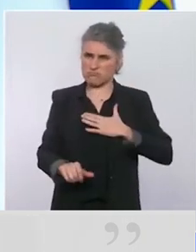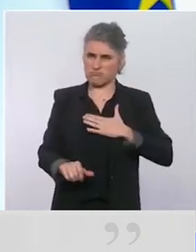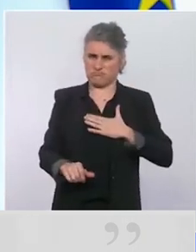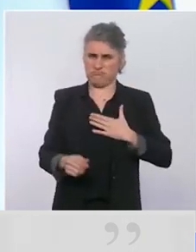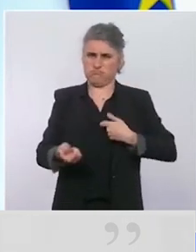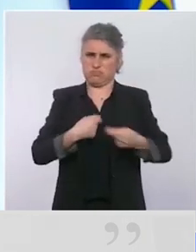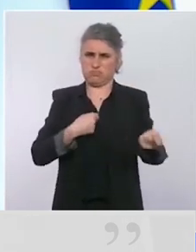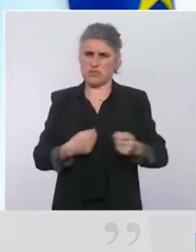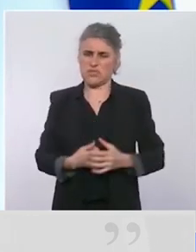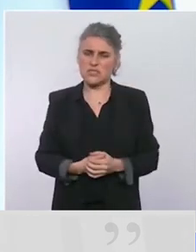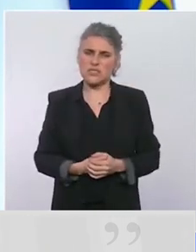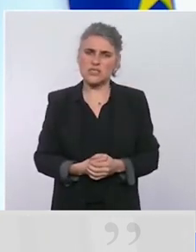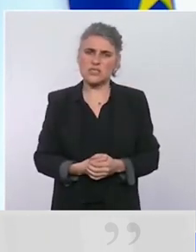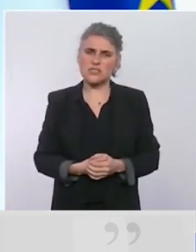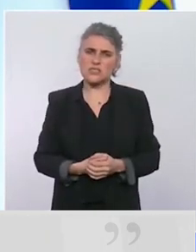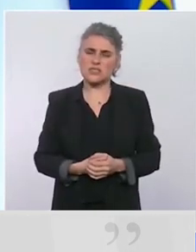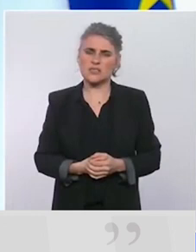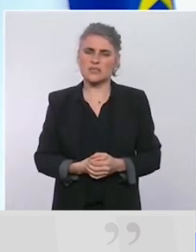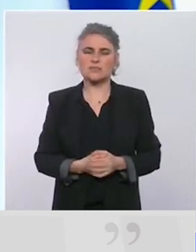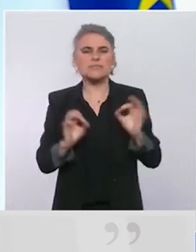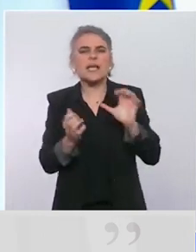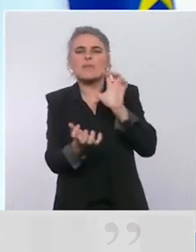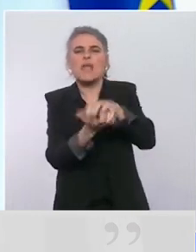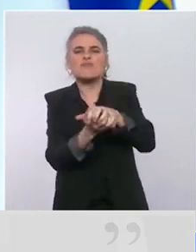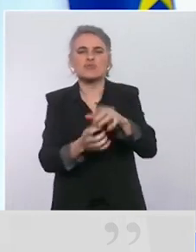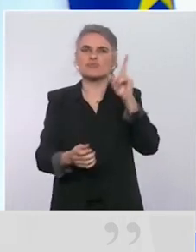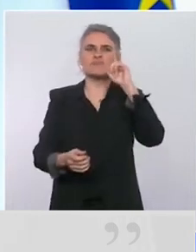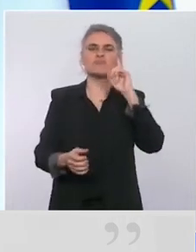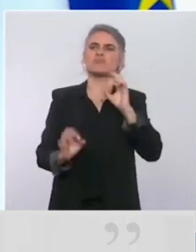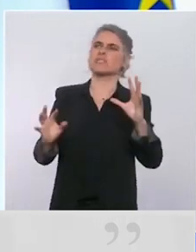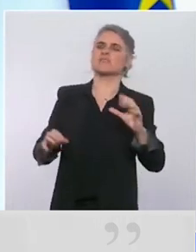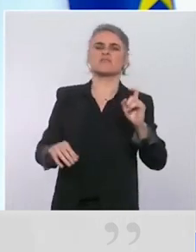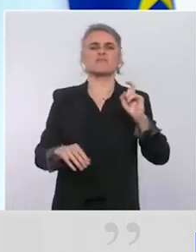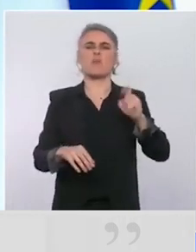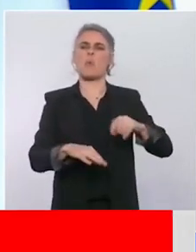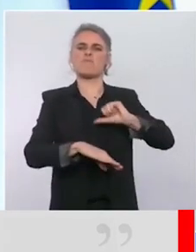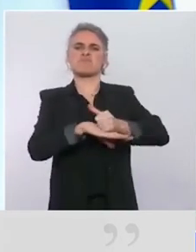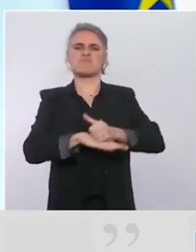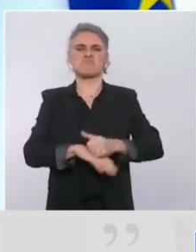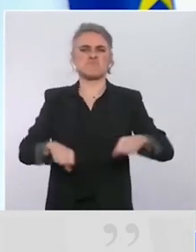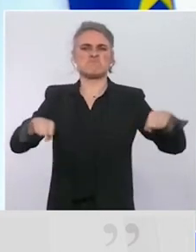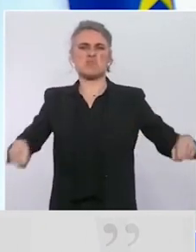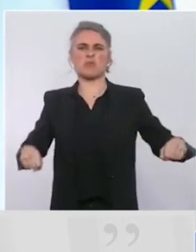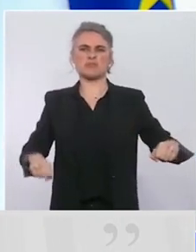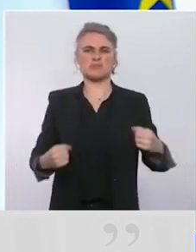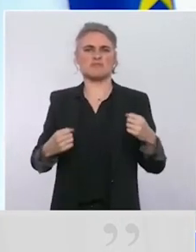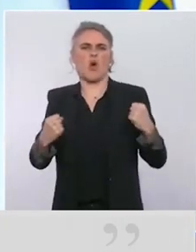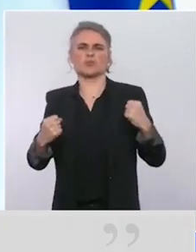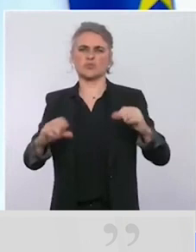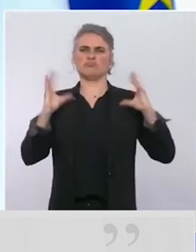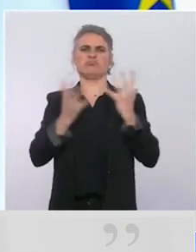anachronique. C'est le piège qui consisterait à répondre à l'injonction de puissance ou à l'appel de démonstration de force.